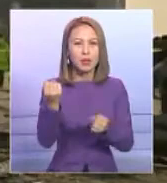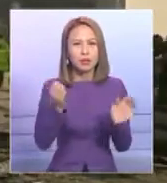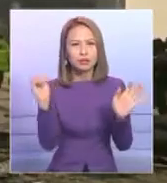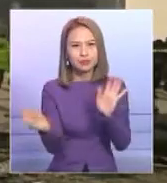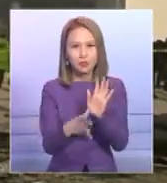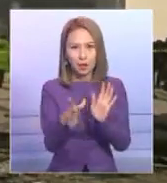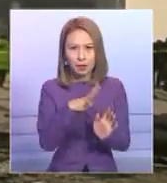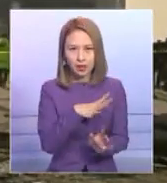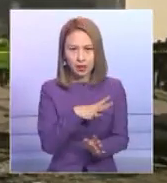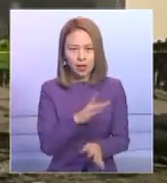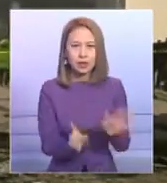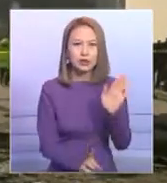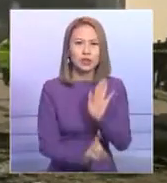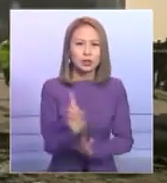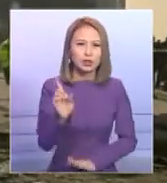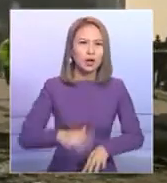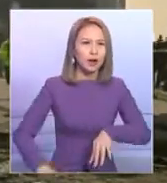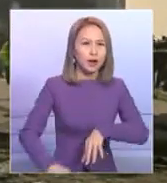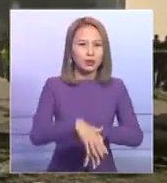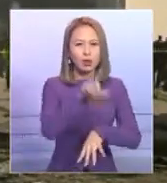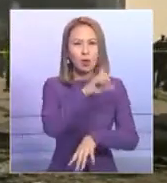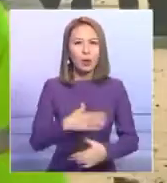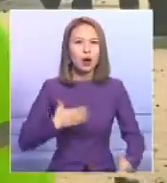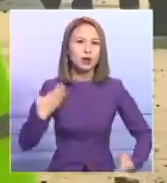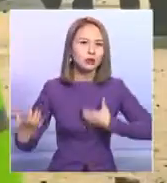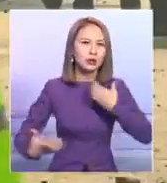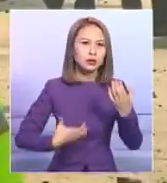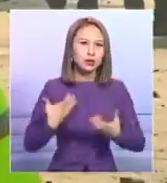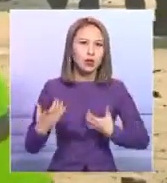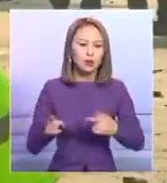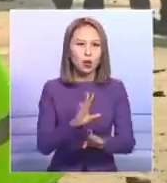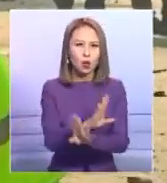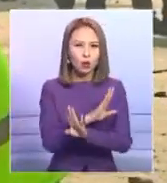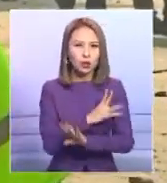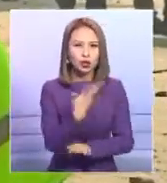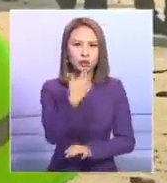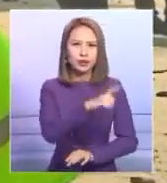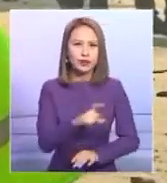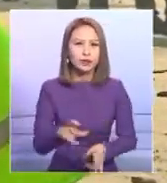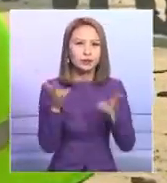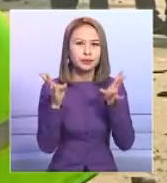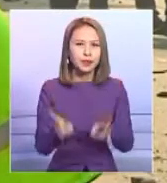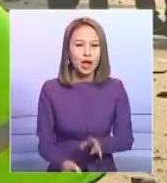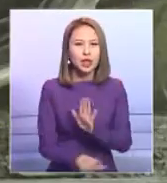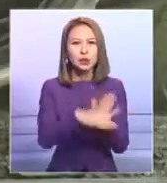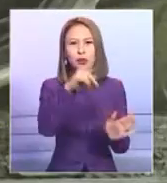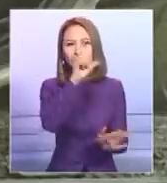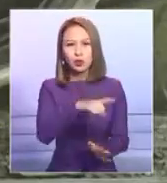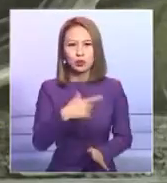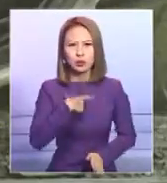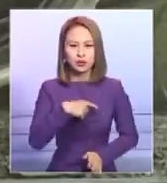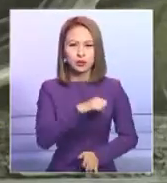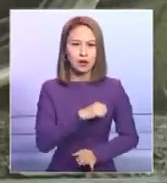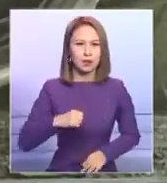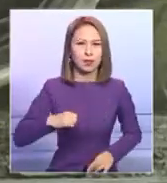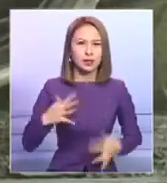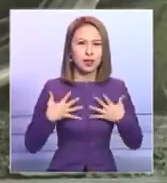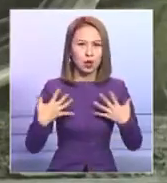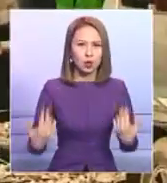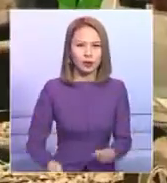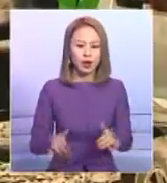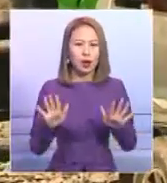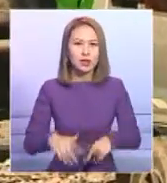астына жасырған. Жарылыстан халық қалаулысының оққағары қаза тауып тағы үш адам жарақат алды. Ал депутаттың өзі дін